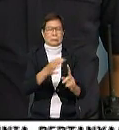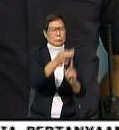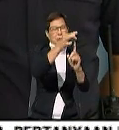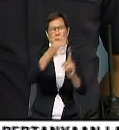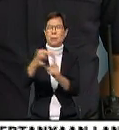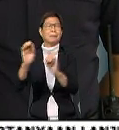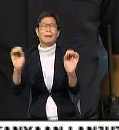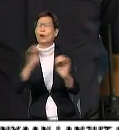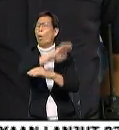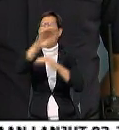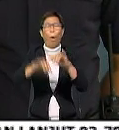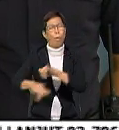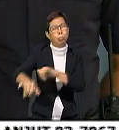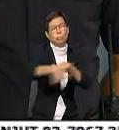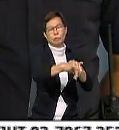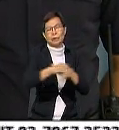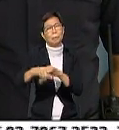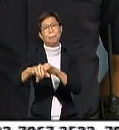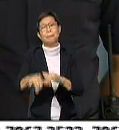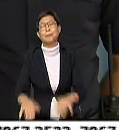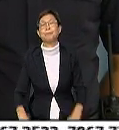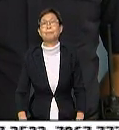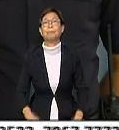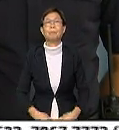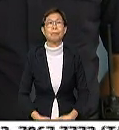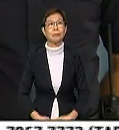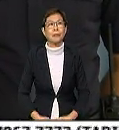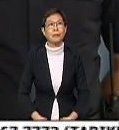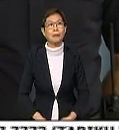semua sama. Kita akan aturkan.